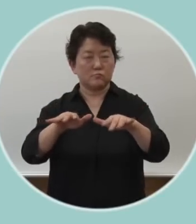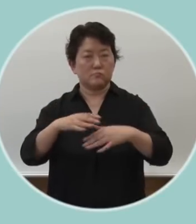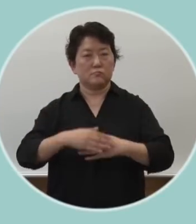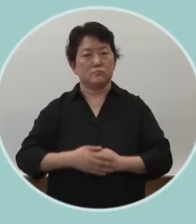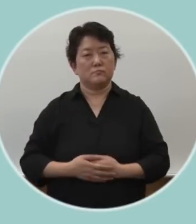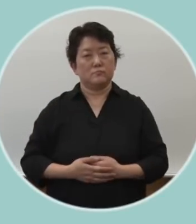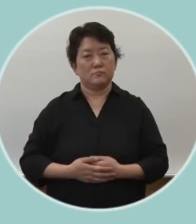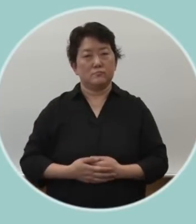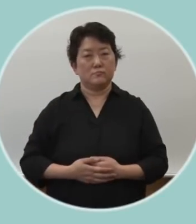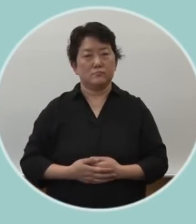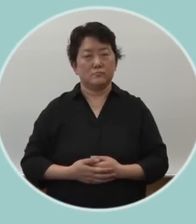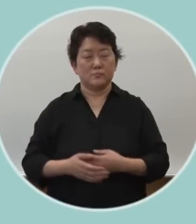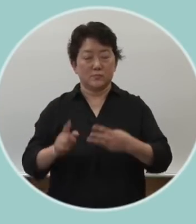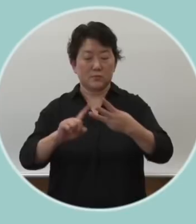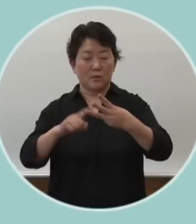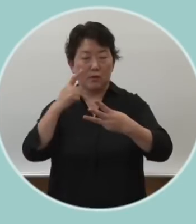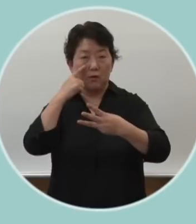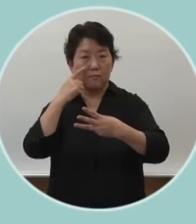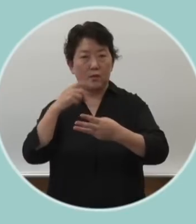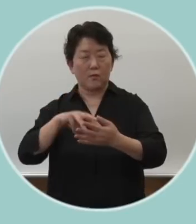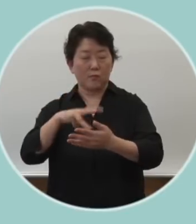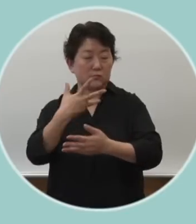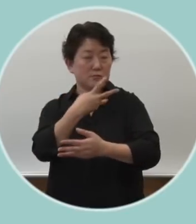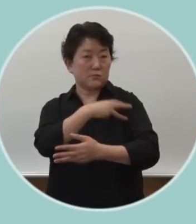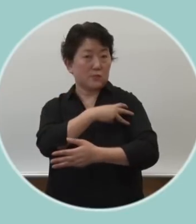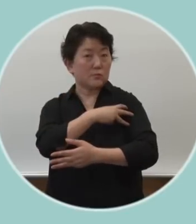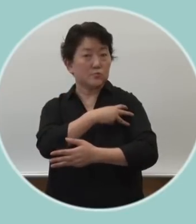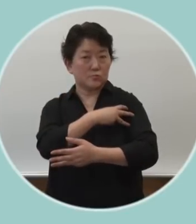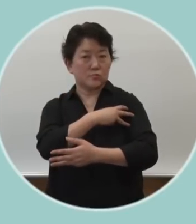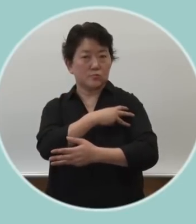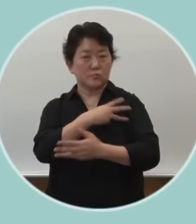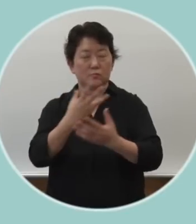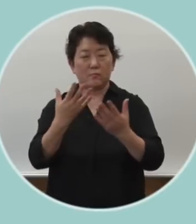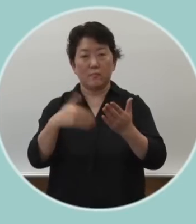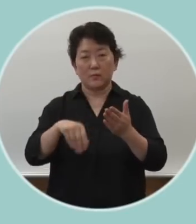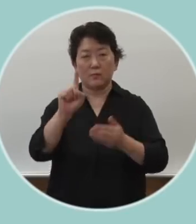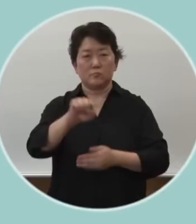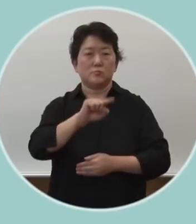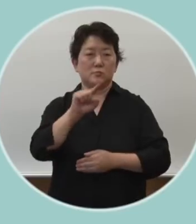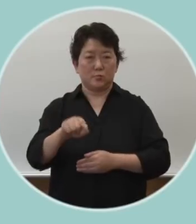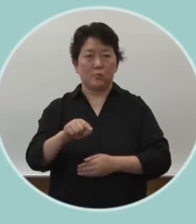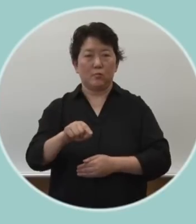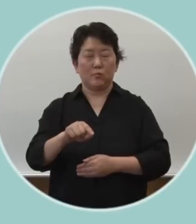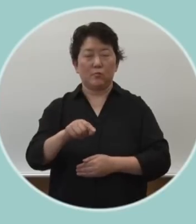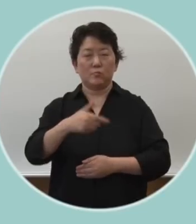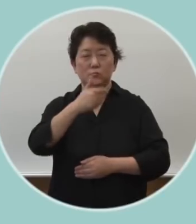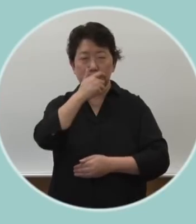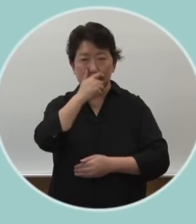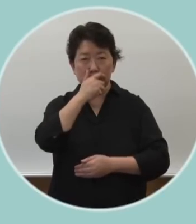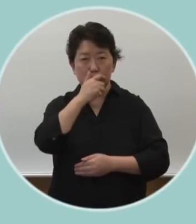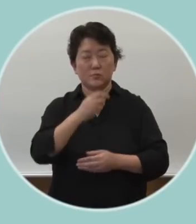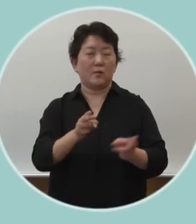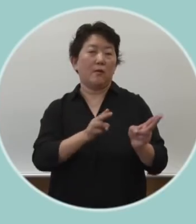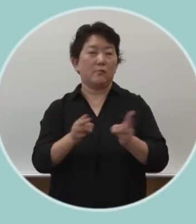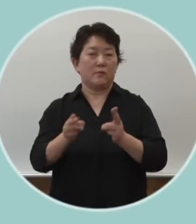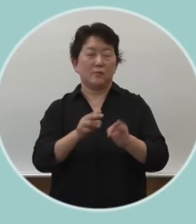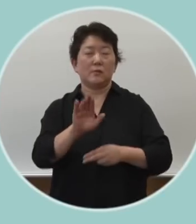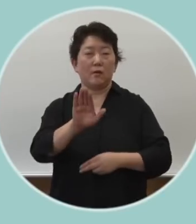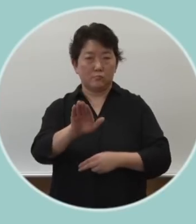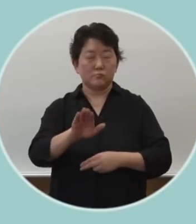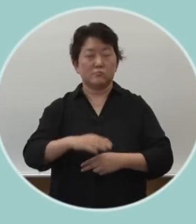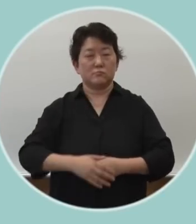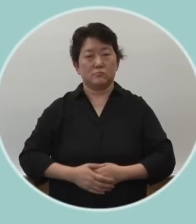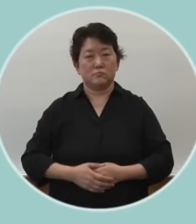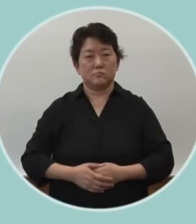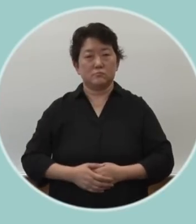。3回目のワクチン接種がまだお済みでない方は、十分な接種体制を整えております